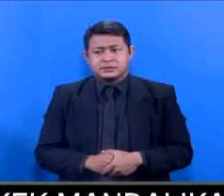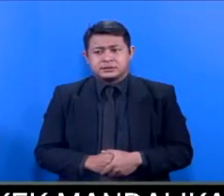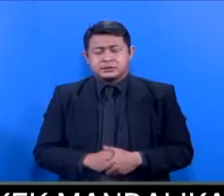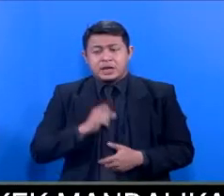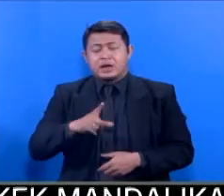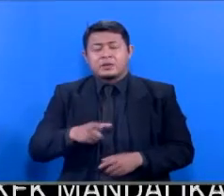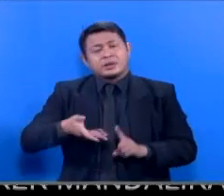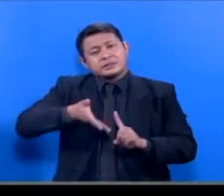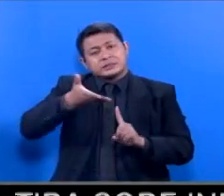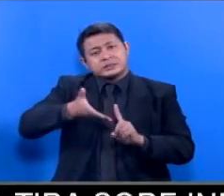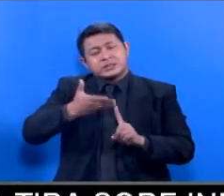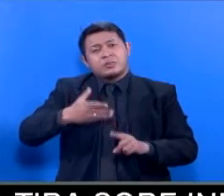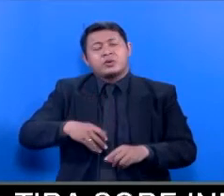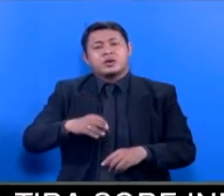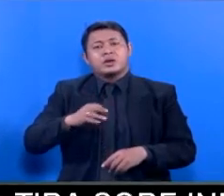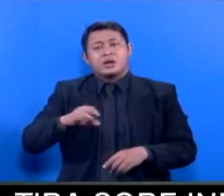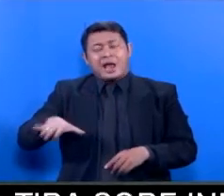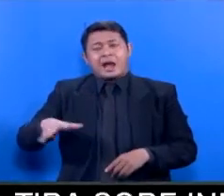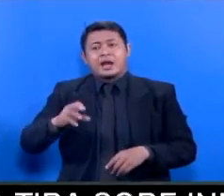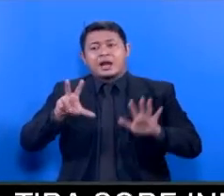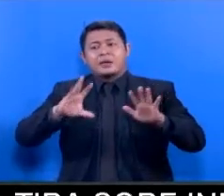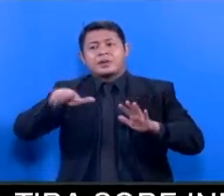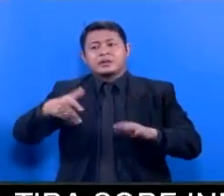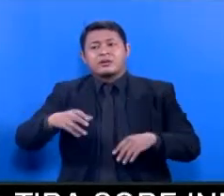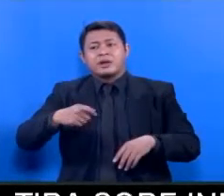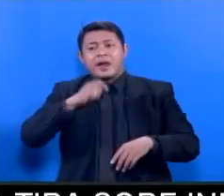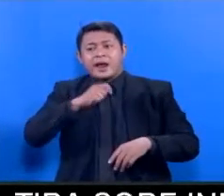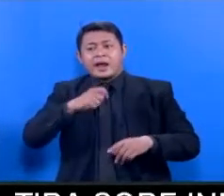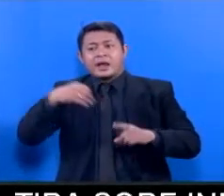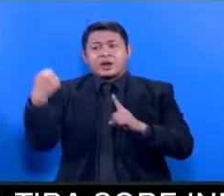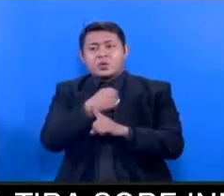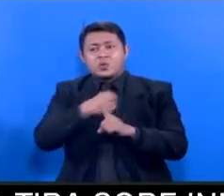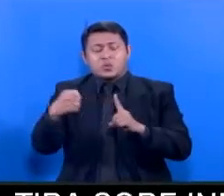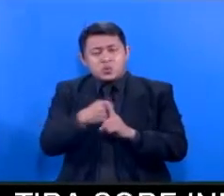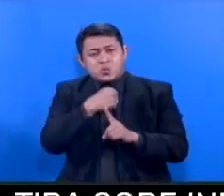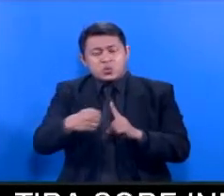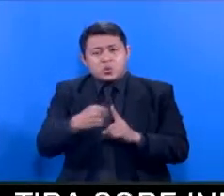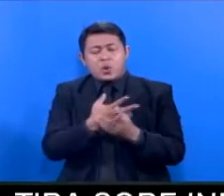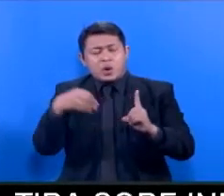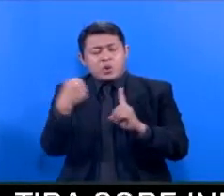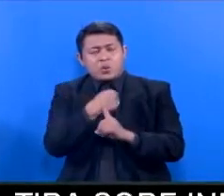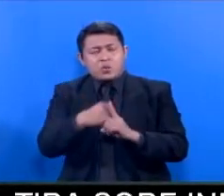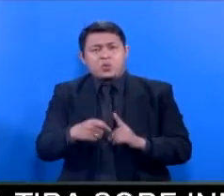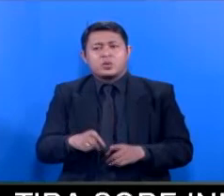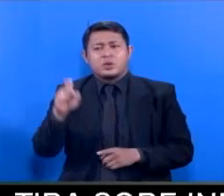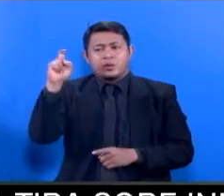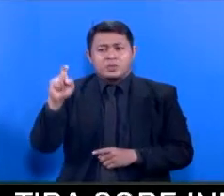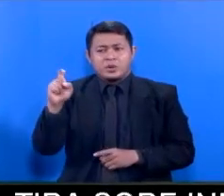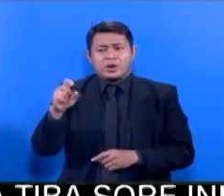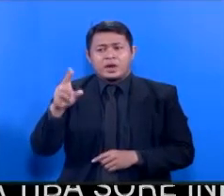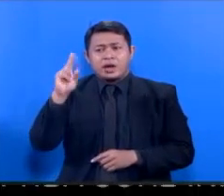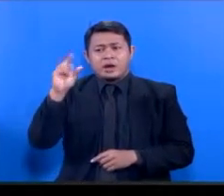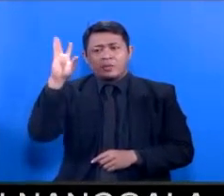Dilaporkan mencabuli bocah 8 tahun, seorang kakek dikeroyok warga saat ditangkap di rumah kades di Kampung Cibentang, Kecamatan Parung, Bogor, Jawa Barat, Rabu